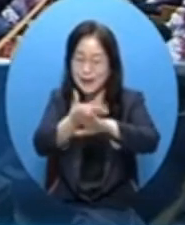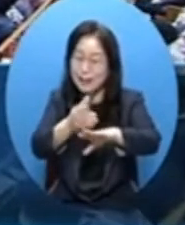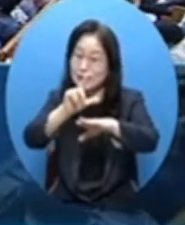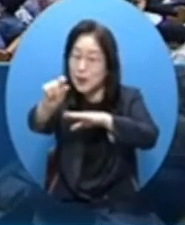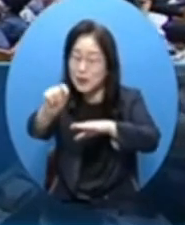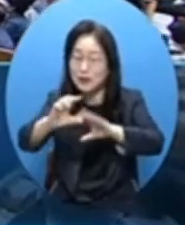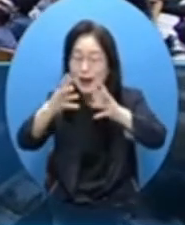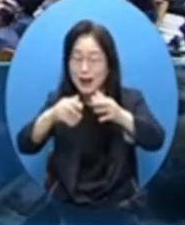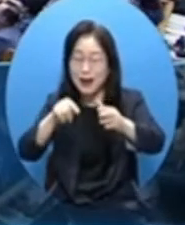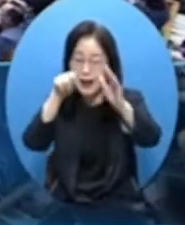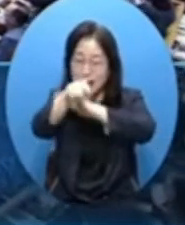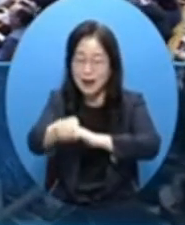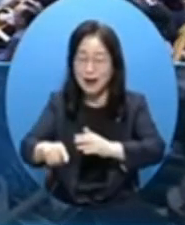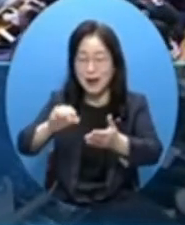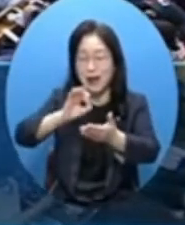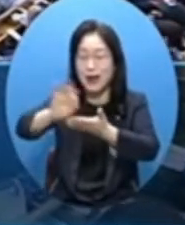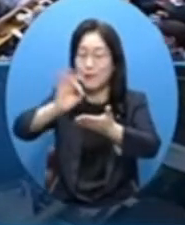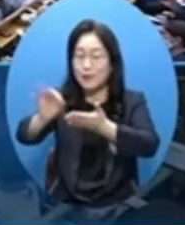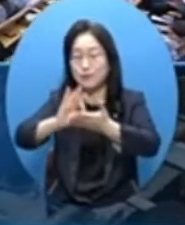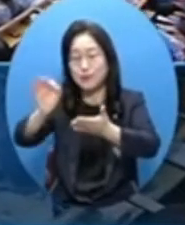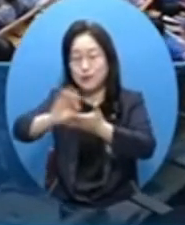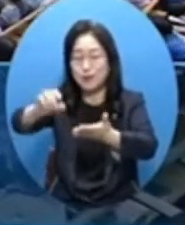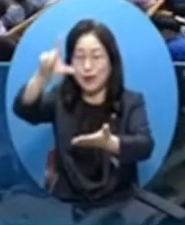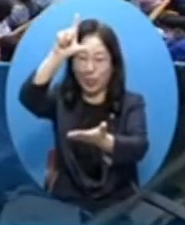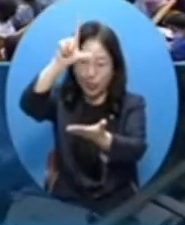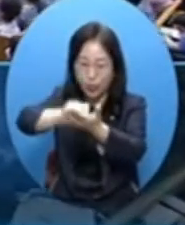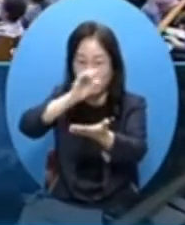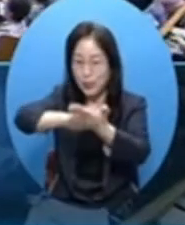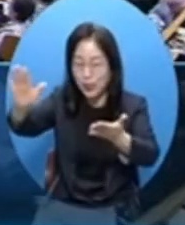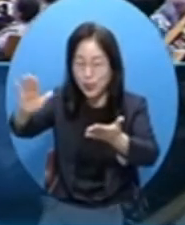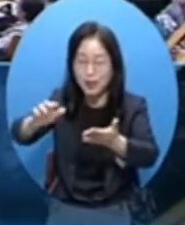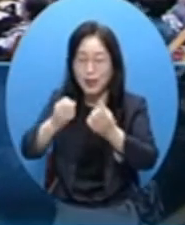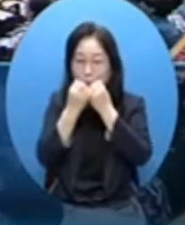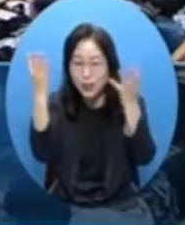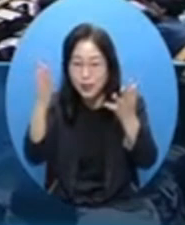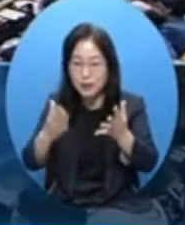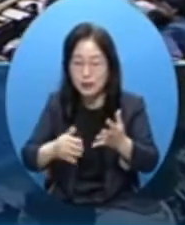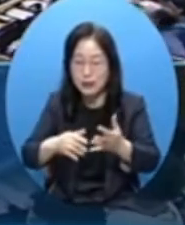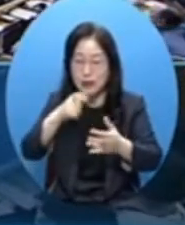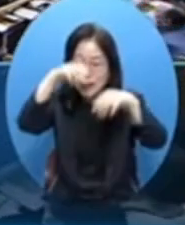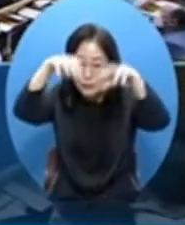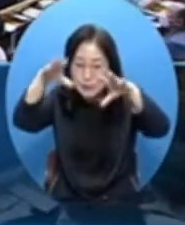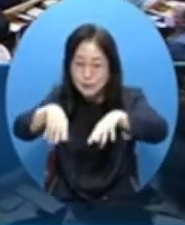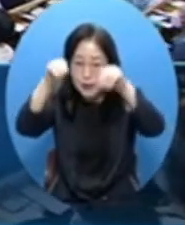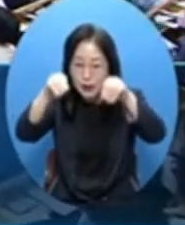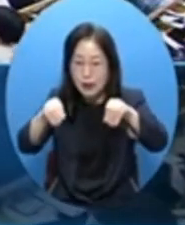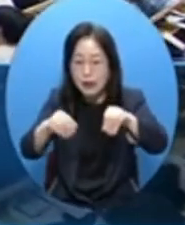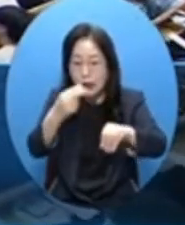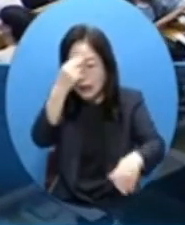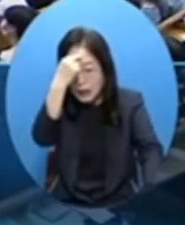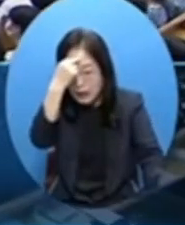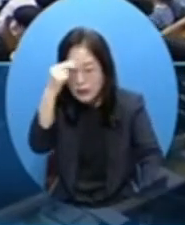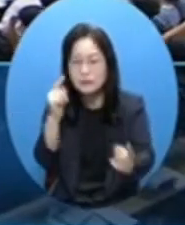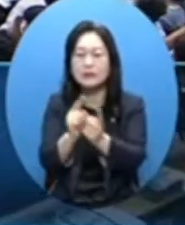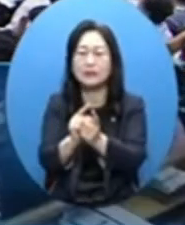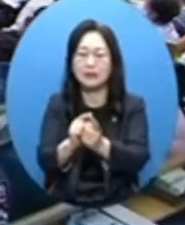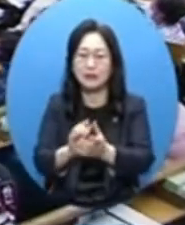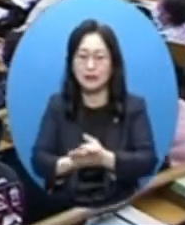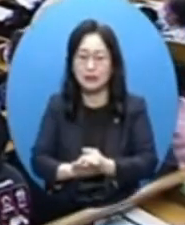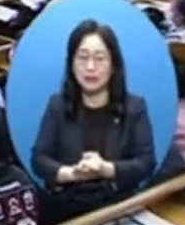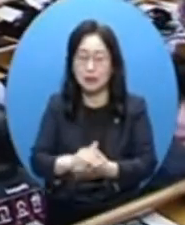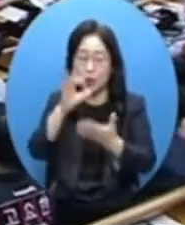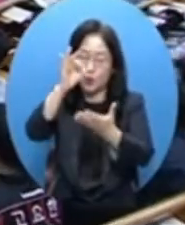거기서 허락 방탕하여 그 재산을 낭비하더니 다 없앤 후 그 나라의 크게 흉년이도록 그가 비로소 궁핍한지라 모든